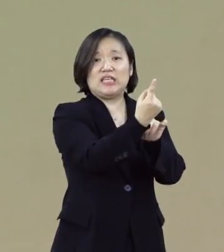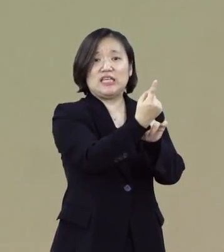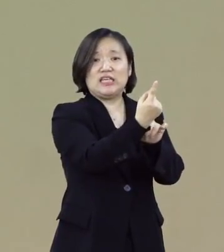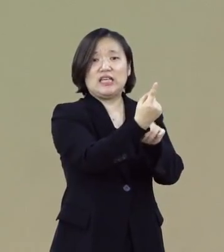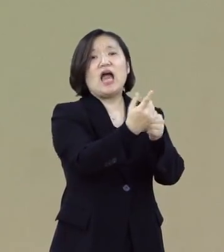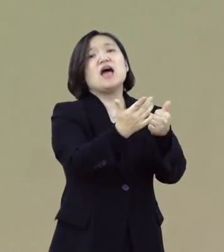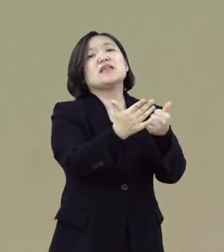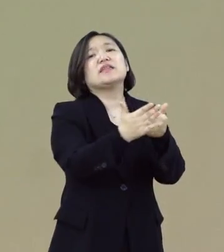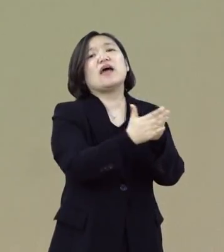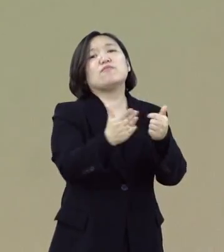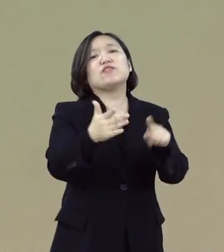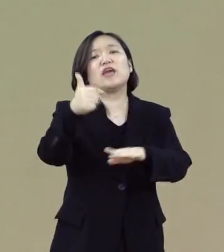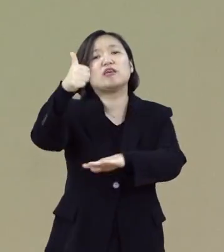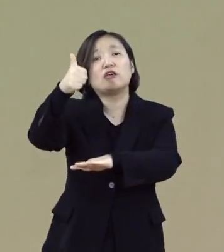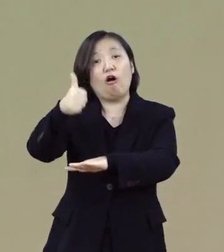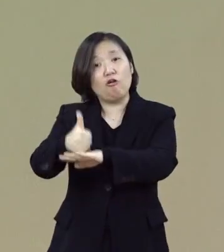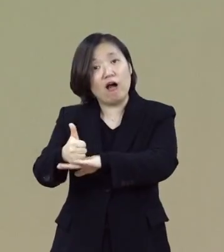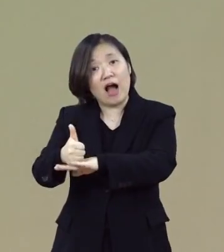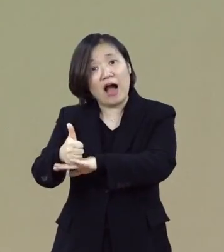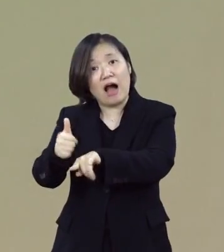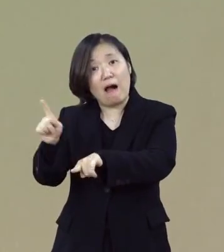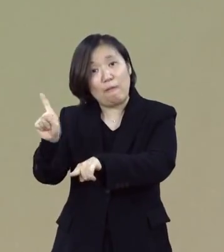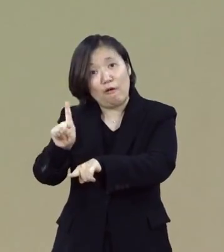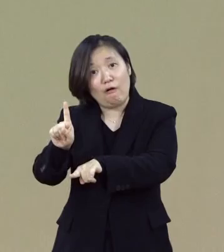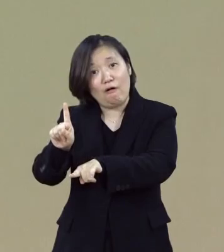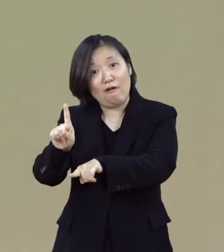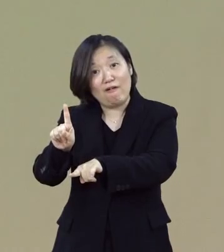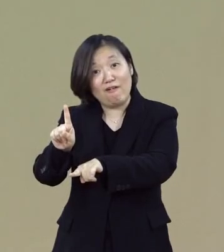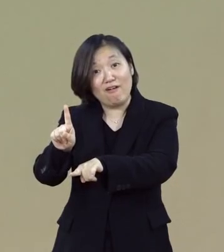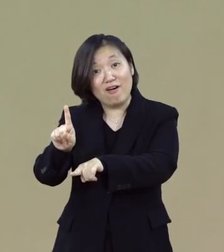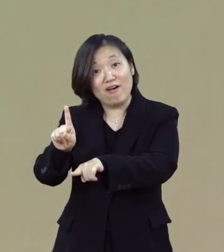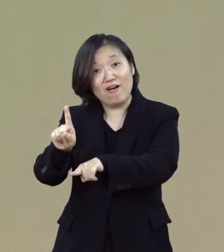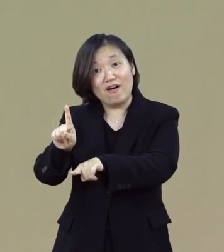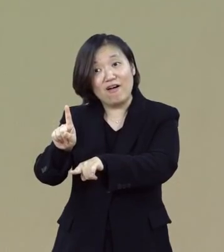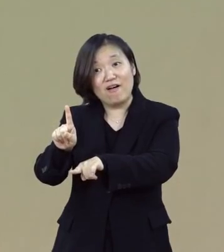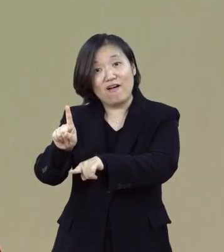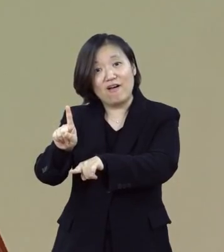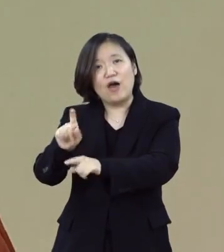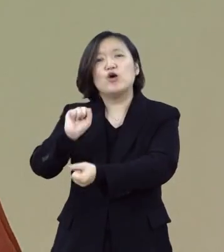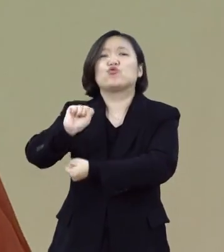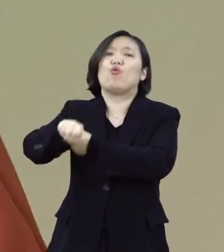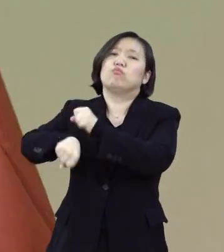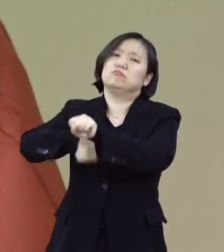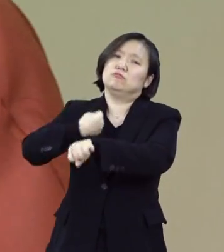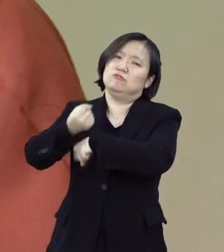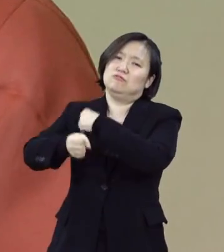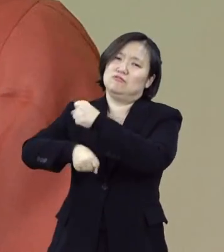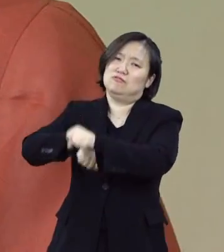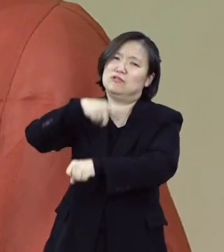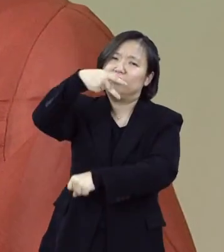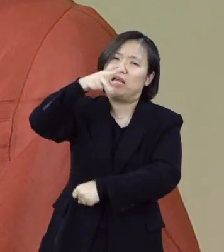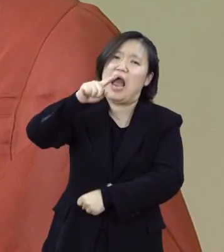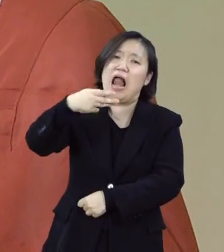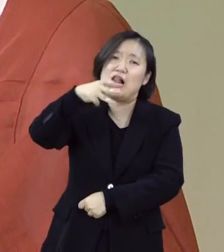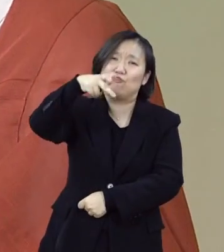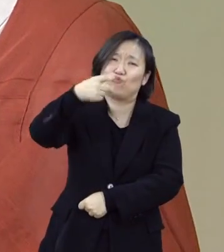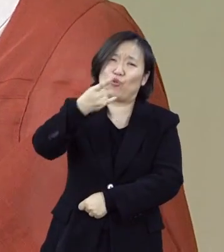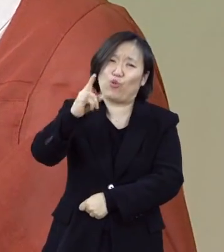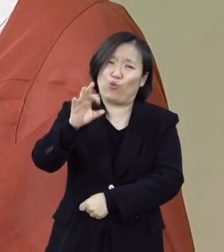숲속에서 열심히 수행했던 그 공덕의 힘에 의해서 그 숲속의 수행자는 죽은